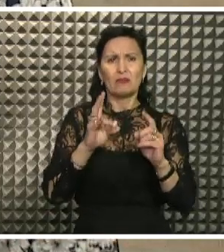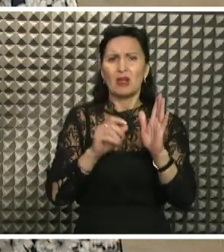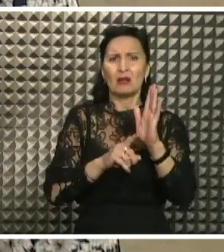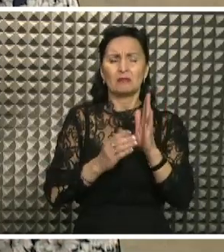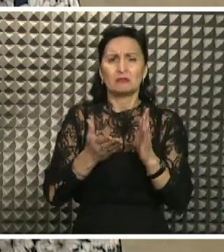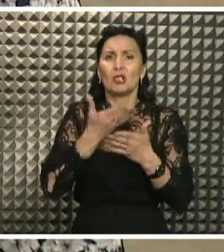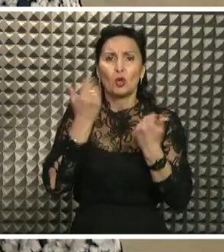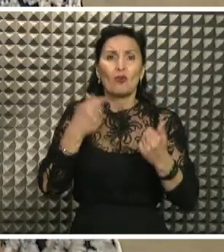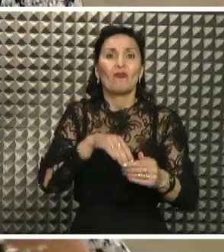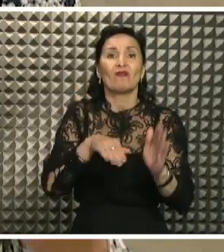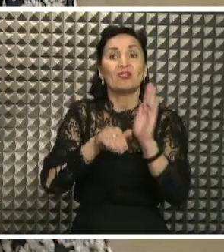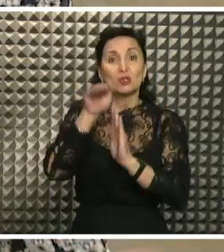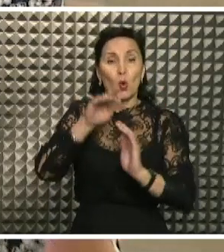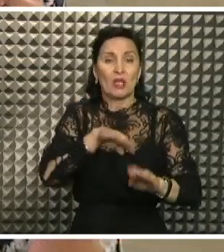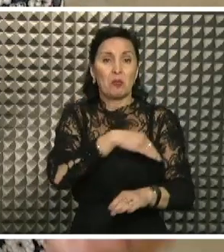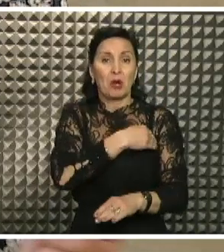высокой температуры,